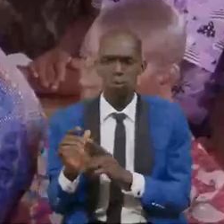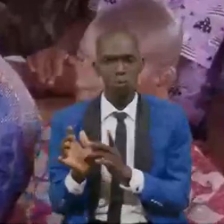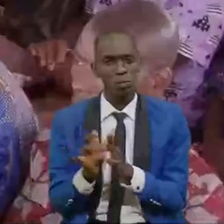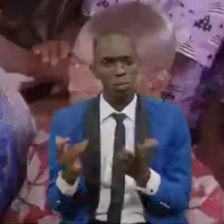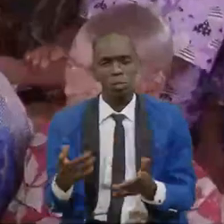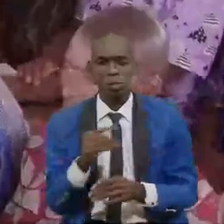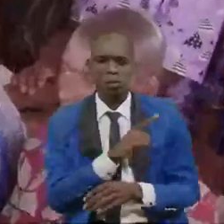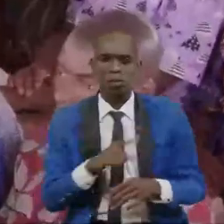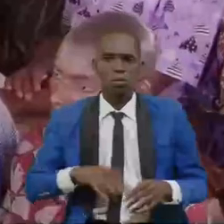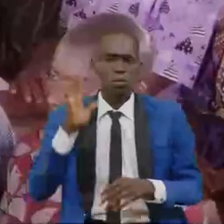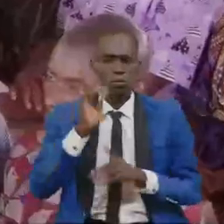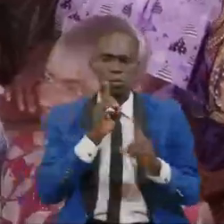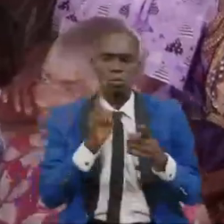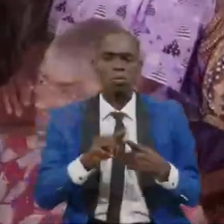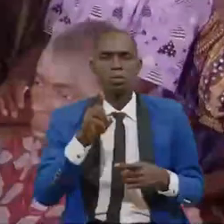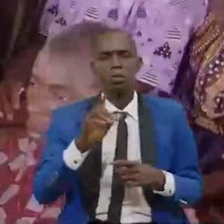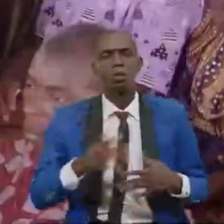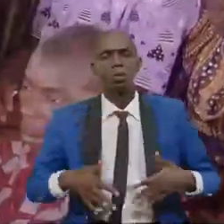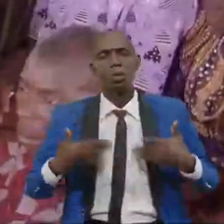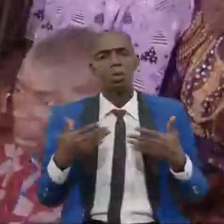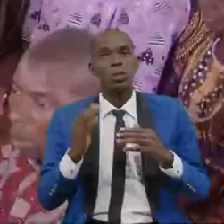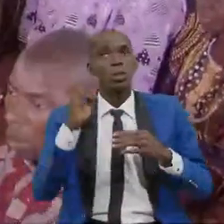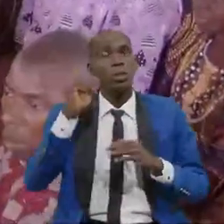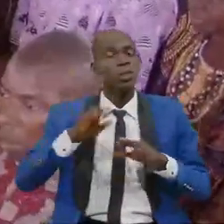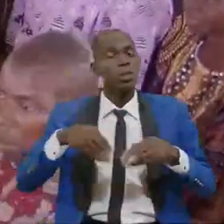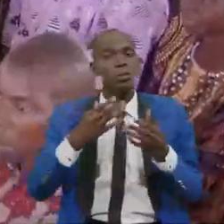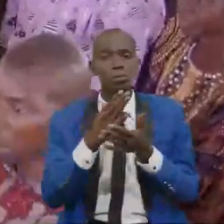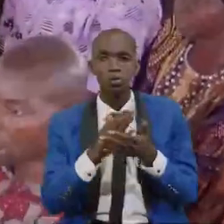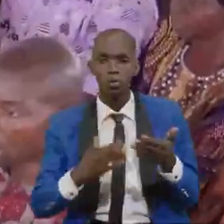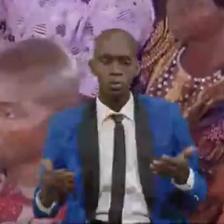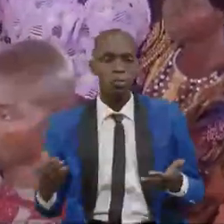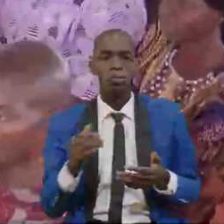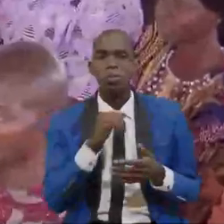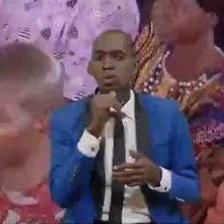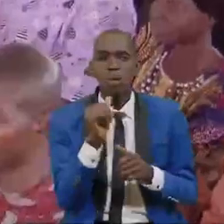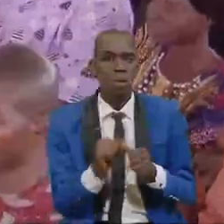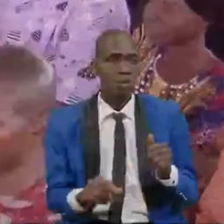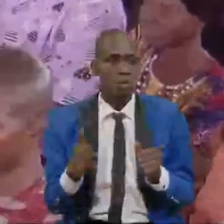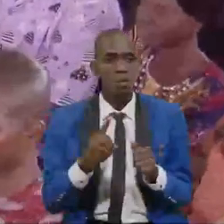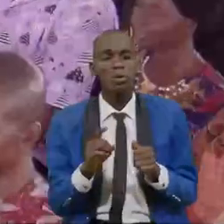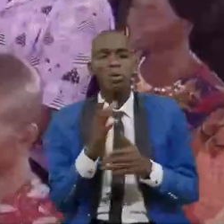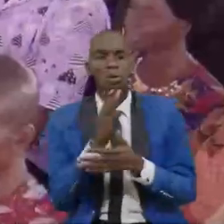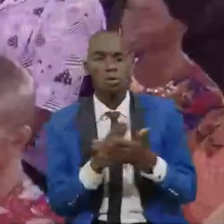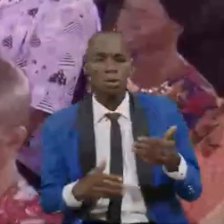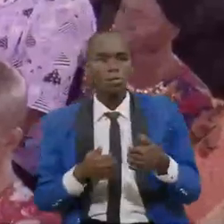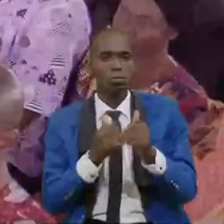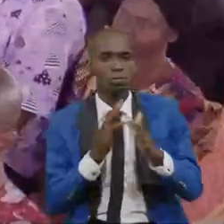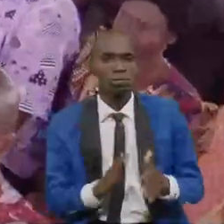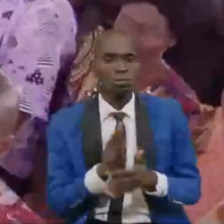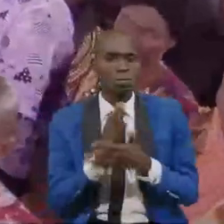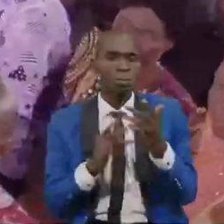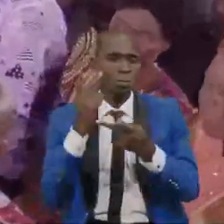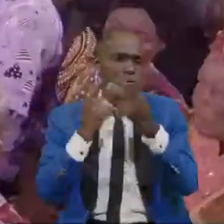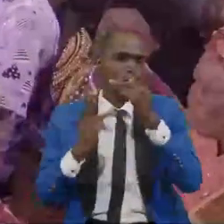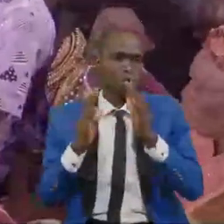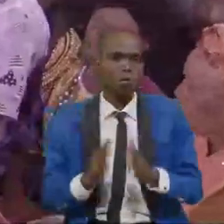Dieu parle à ta vie? Il a donné les uns, pas tout le monde, prophètes, les uns, comme